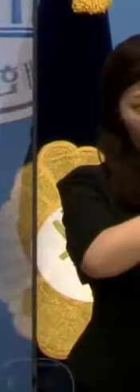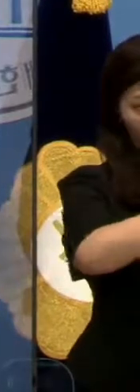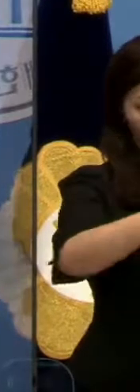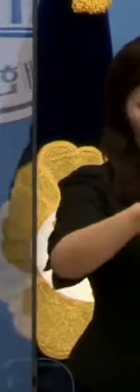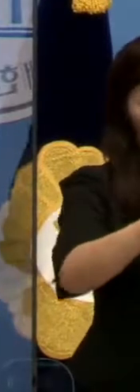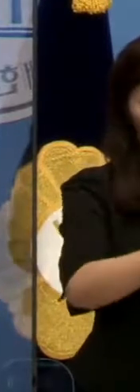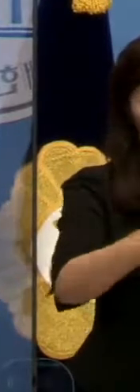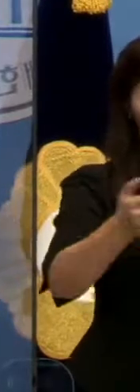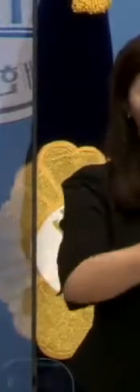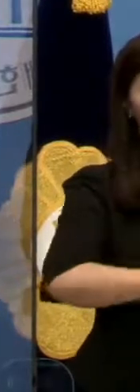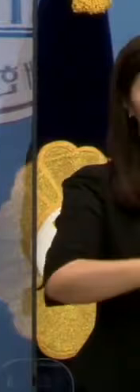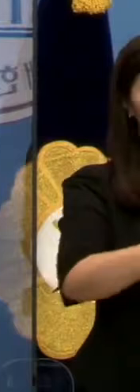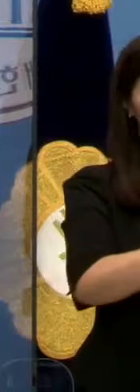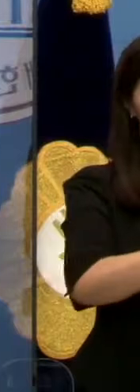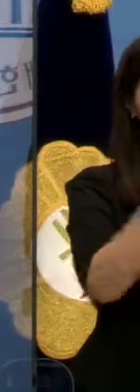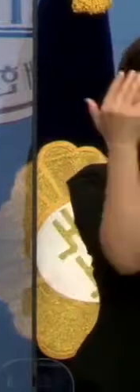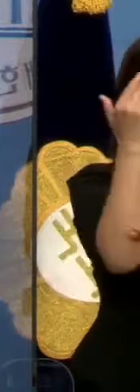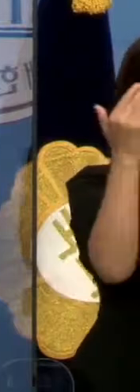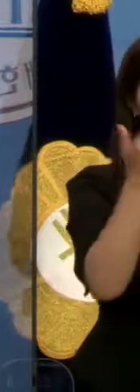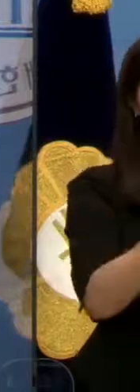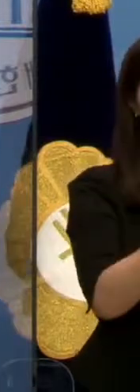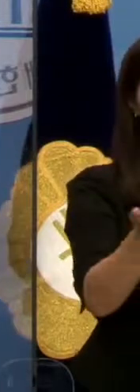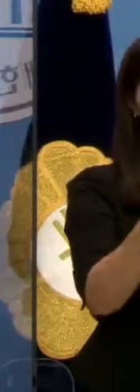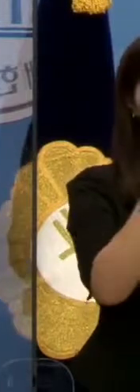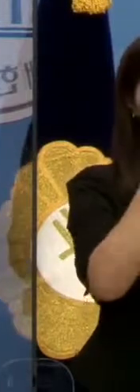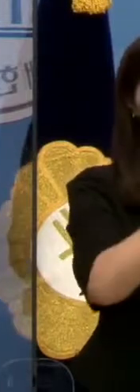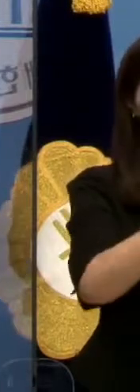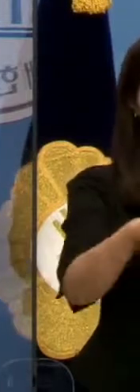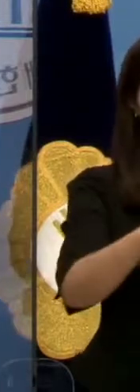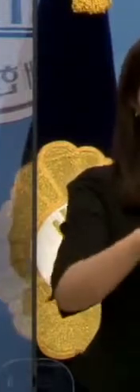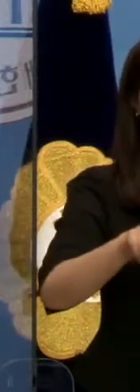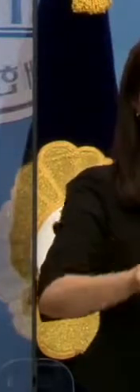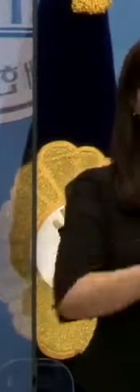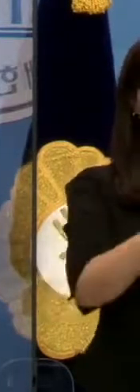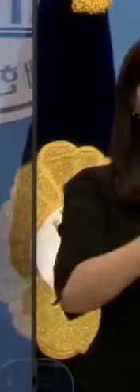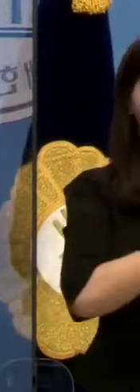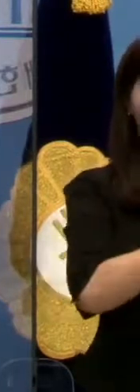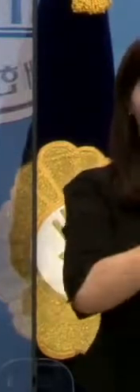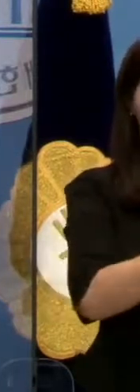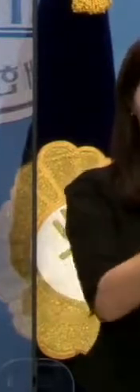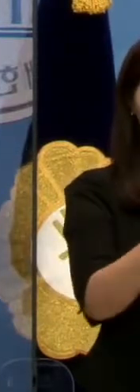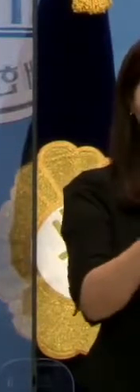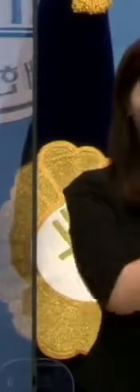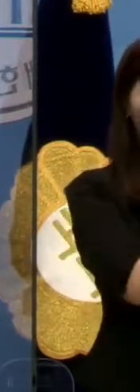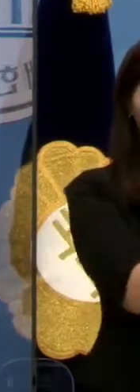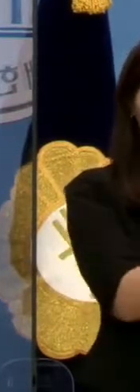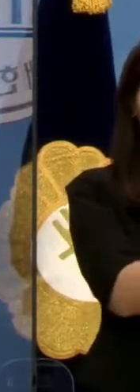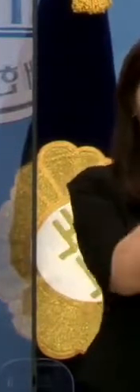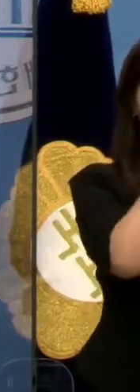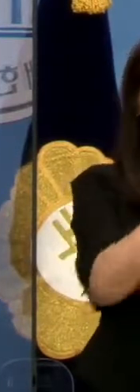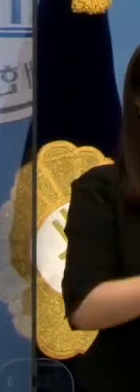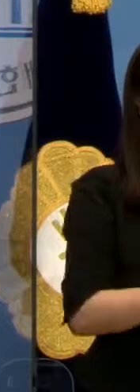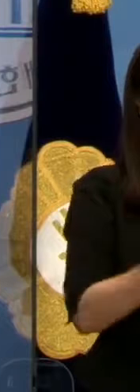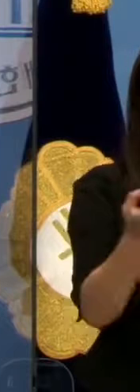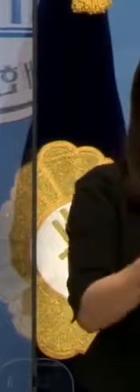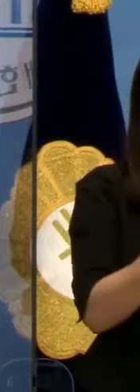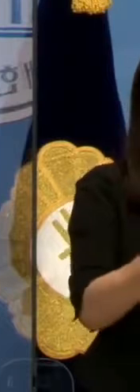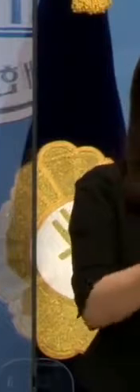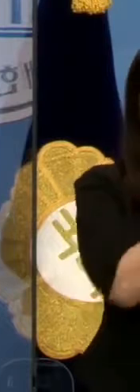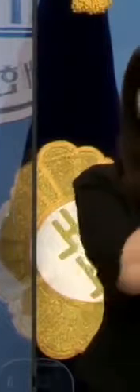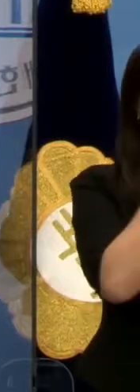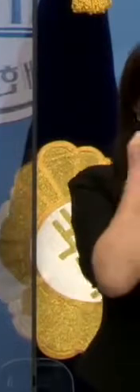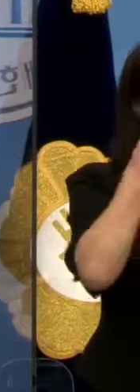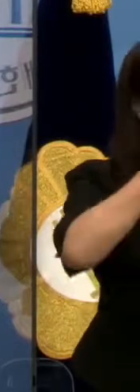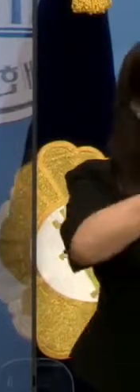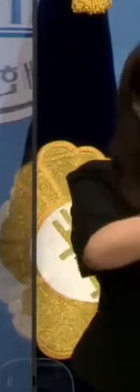추진합니다. 지금 국민들의 삶의 불안은 여러 영역에서 발생하고 있습니다. 약간의 소득을 보장해 드린다고